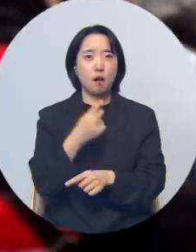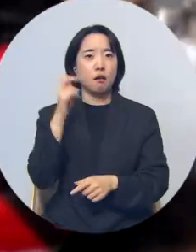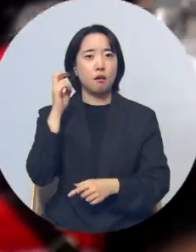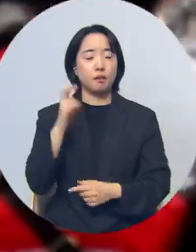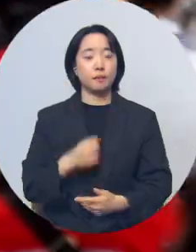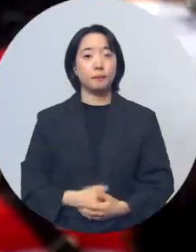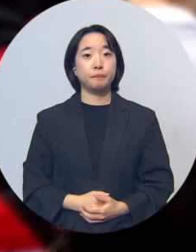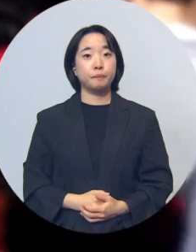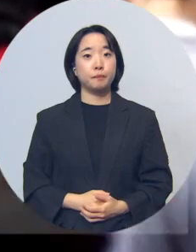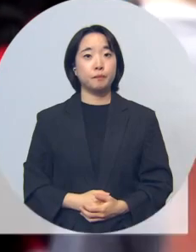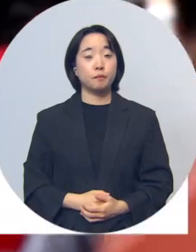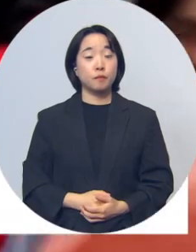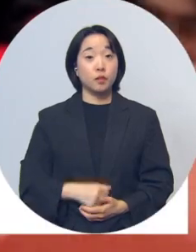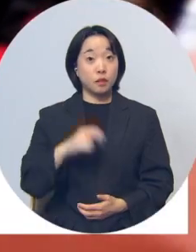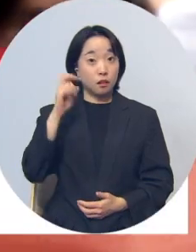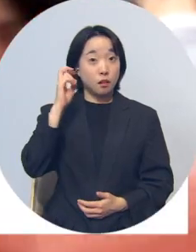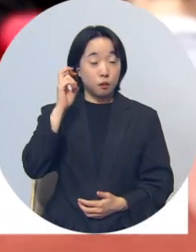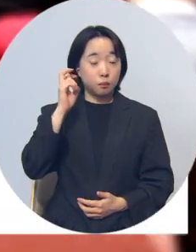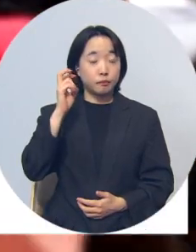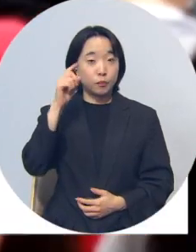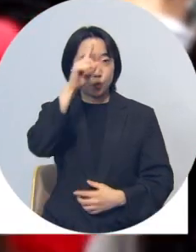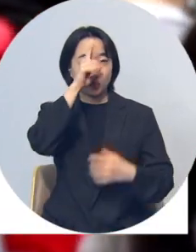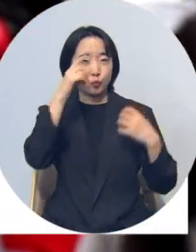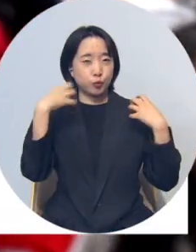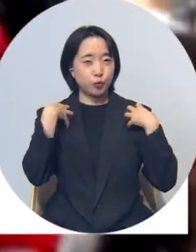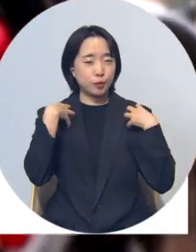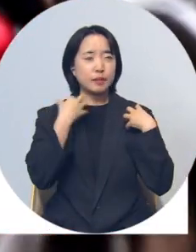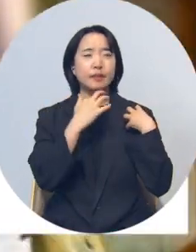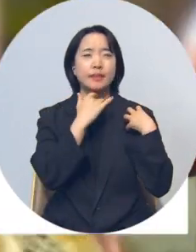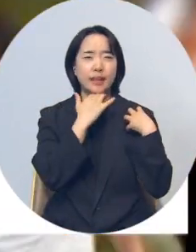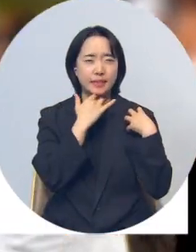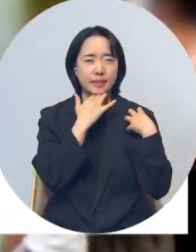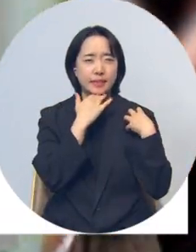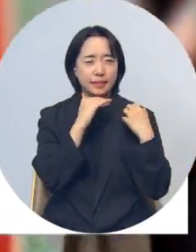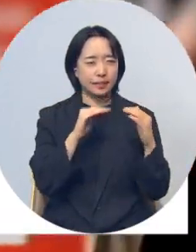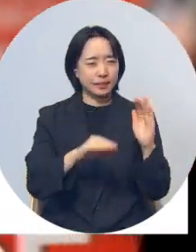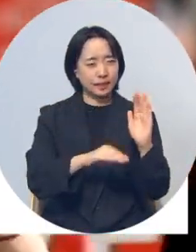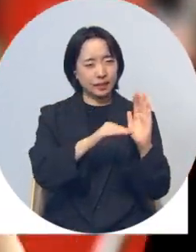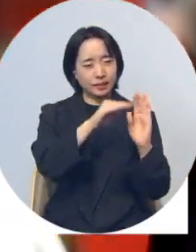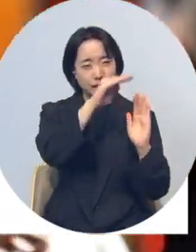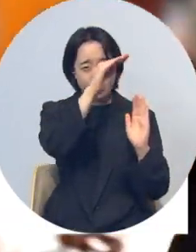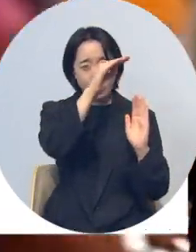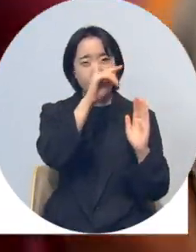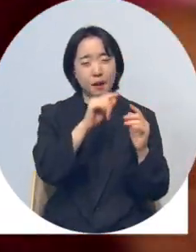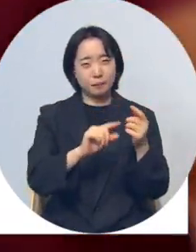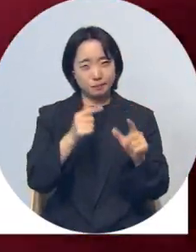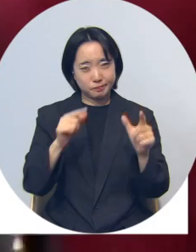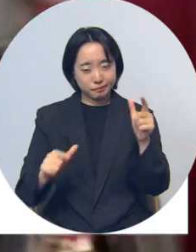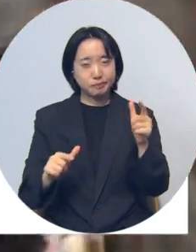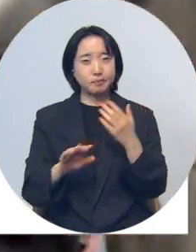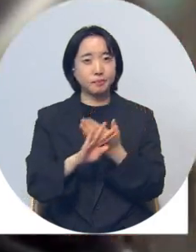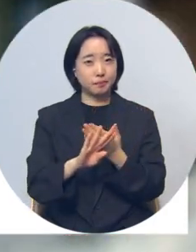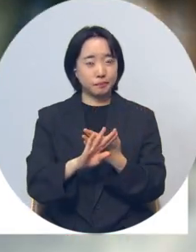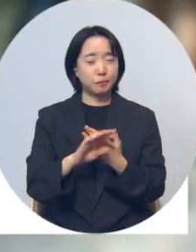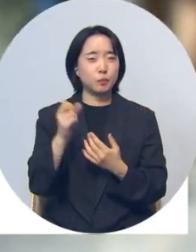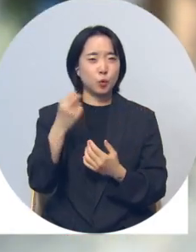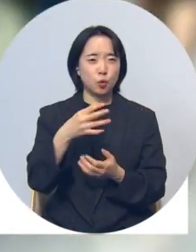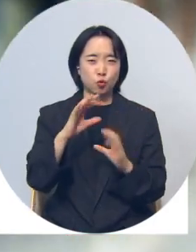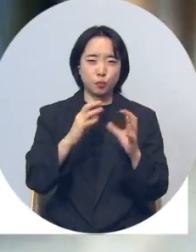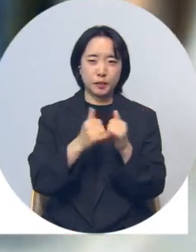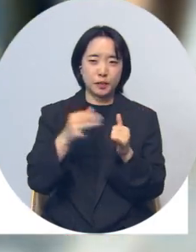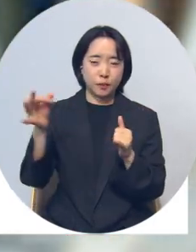관계자는 정부가 세대간 형평성과 연금 재정의 지속성 제고를 위한 국민연금 개혁안을